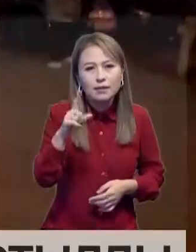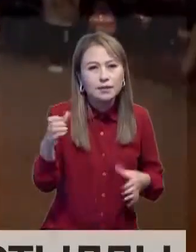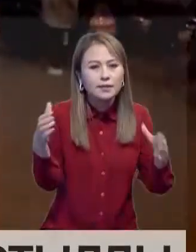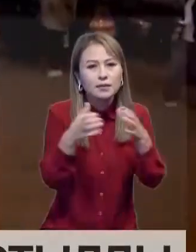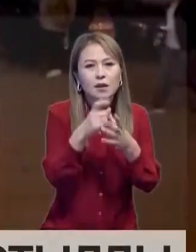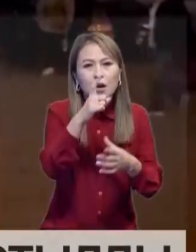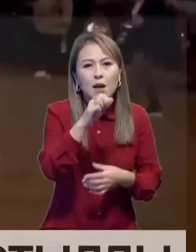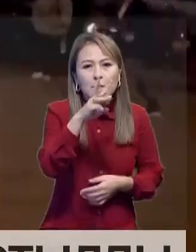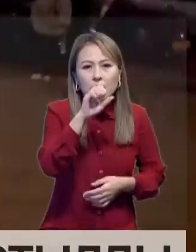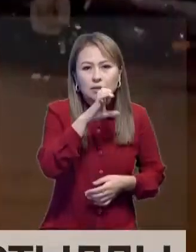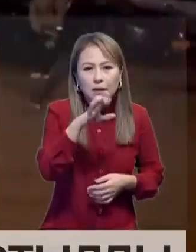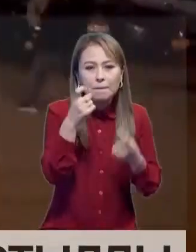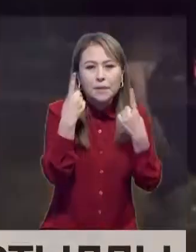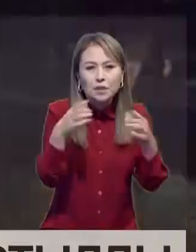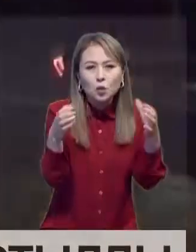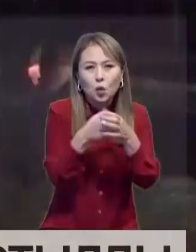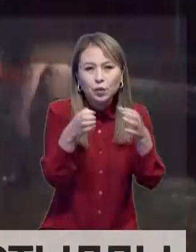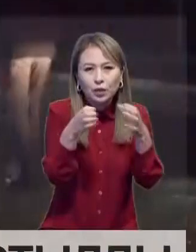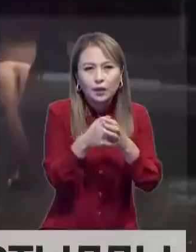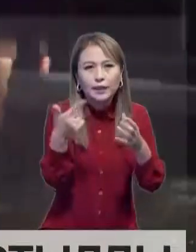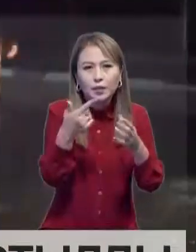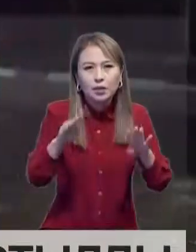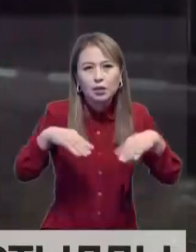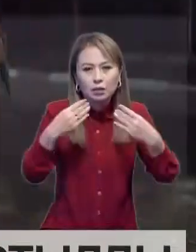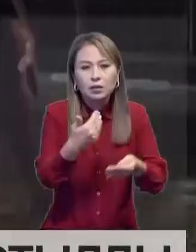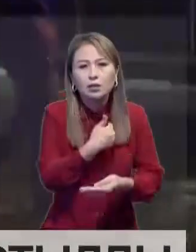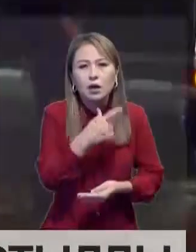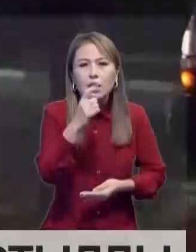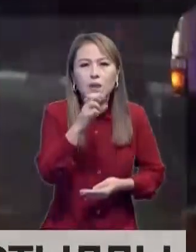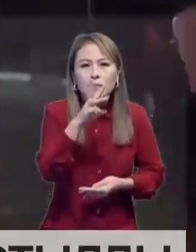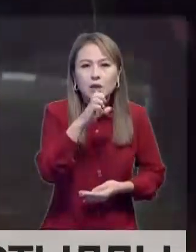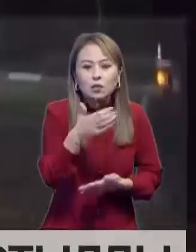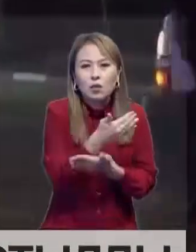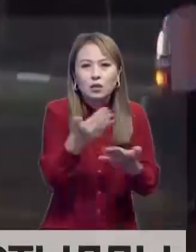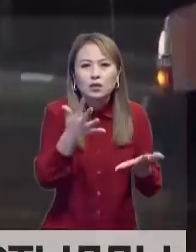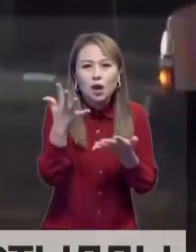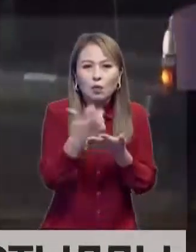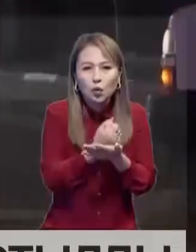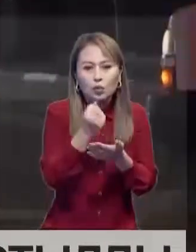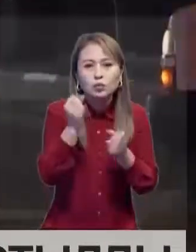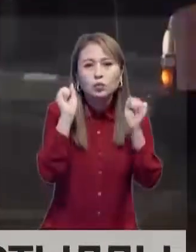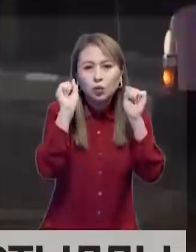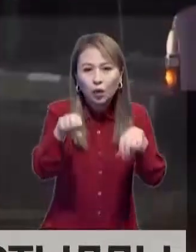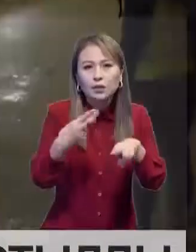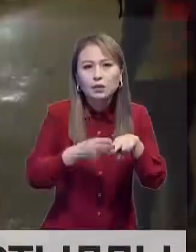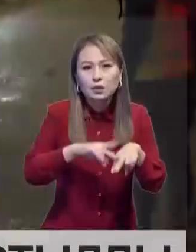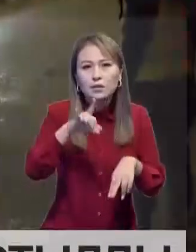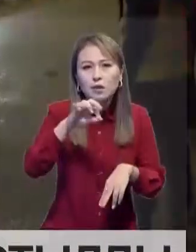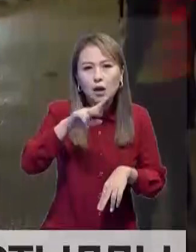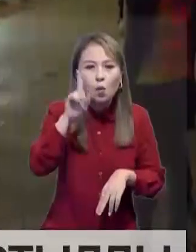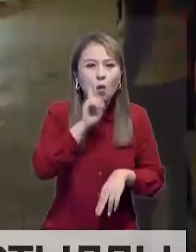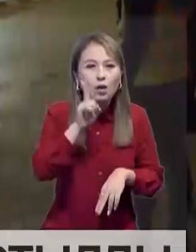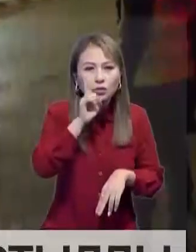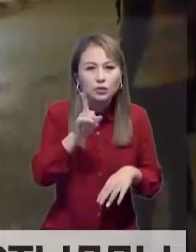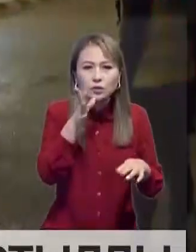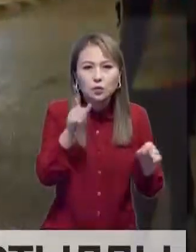израильдікті Газа секторындағы Хамастан басқа топтардың кепілге алғаны анықталды. Хамас оларды табуға көмектесетін болғандықтан Израиль